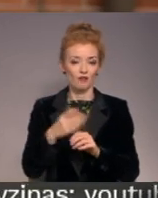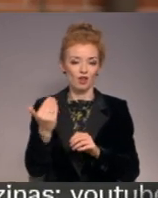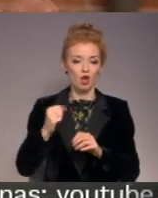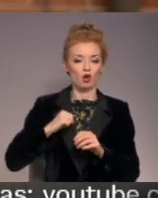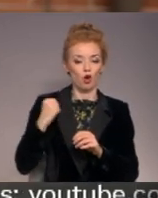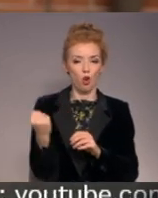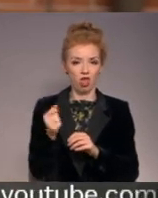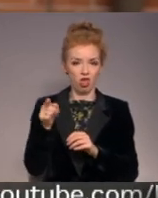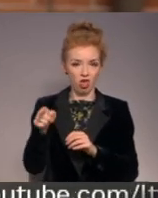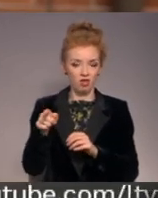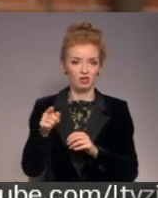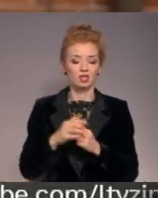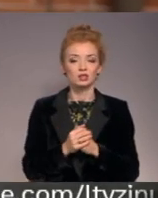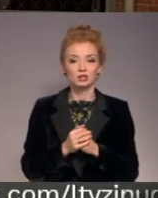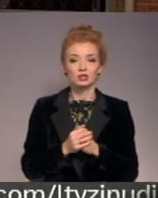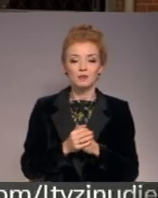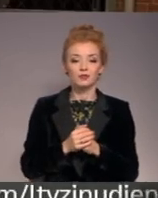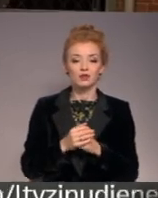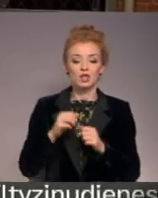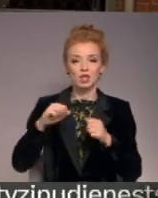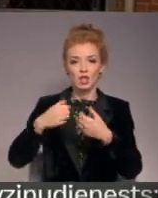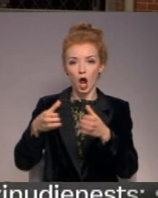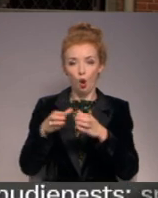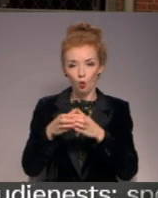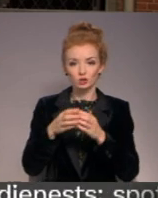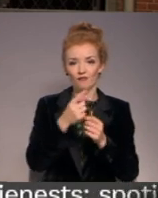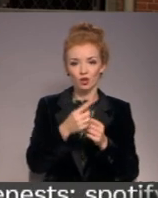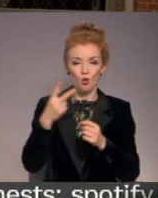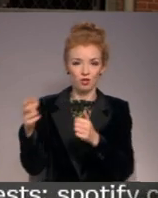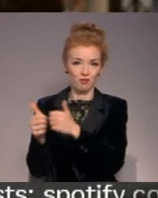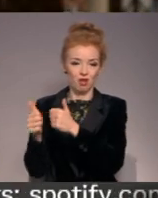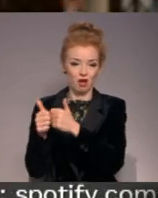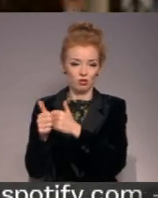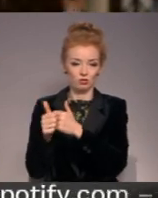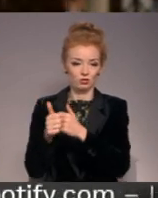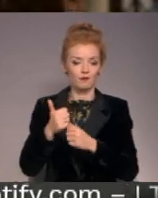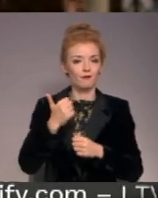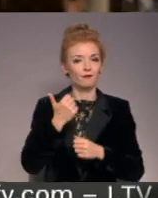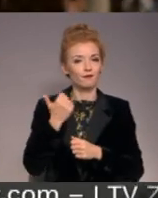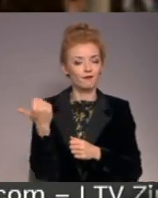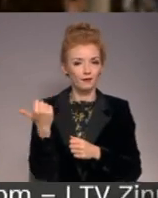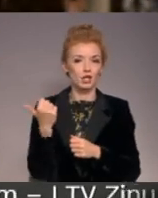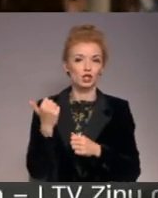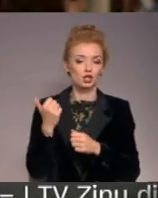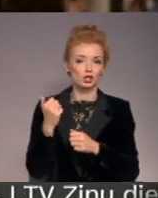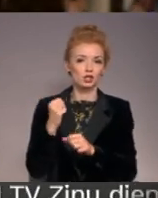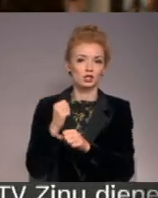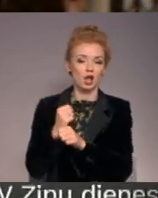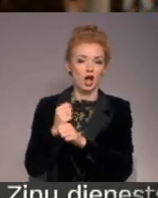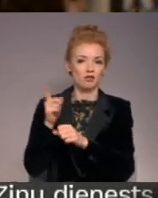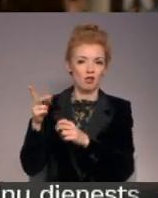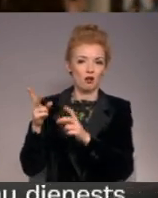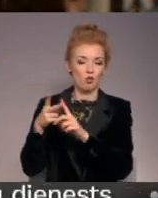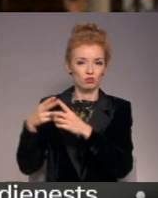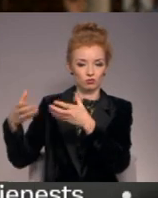draudzes priesteris Ilmārs Tolstovs. Viņu draudzes atradās netālu viena no otras. Viņš kalpoja man blakus draudzē, tāda